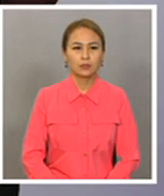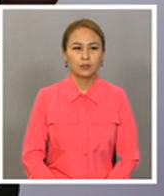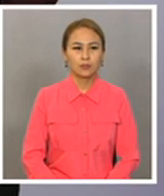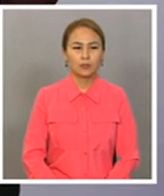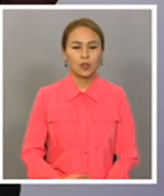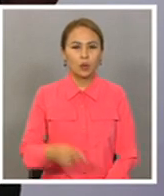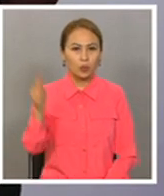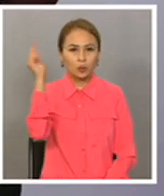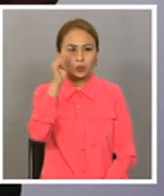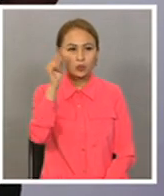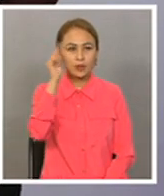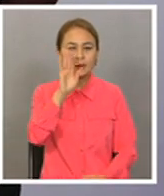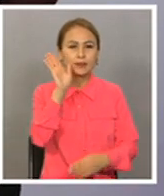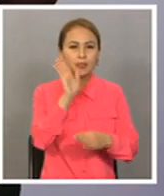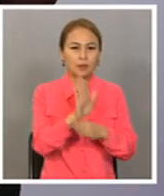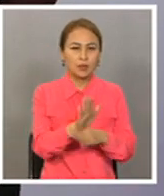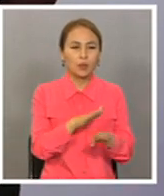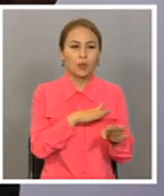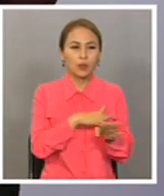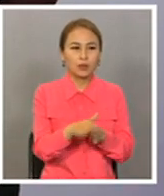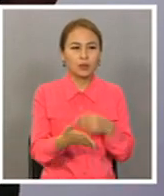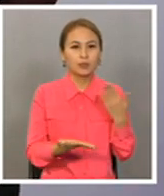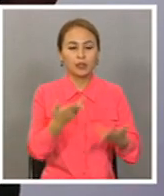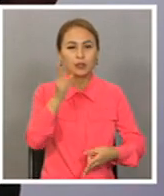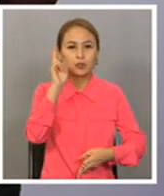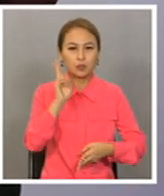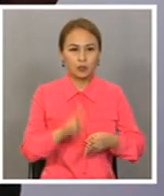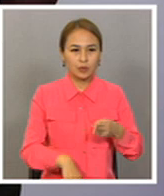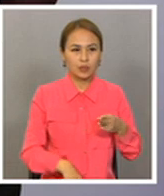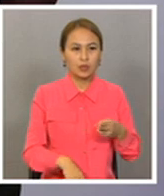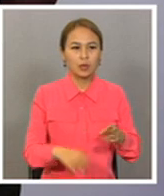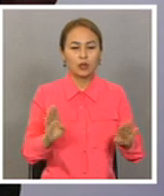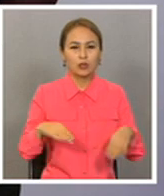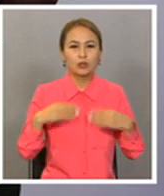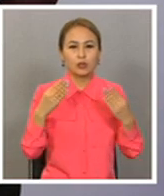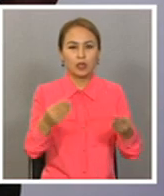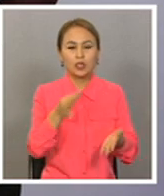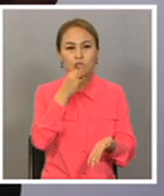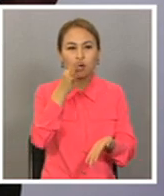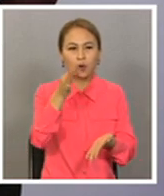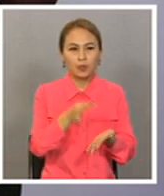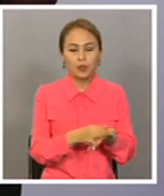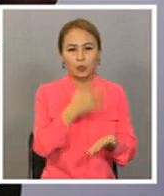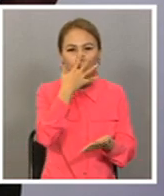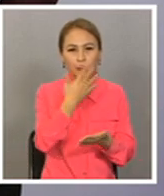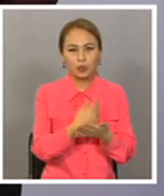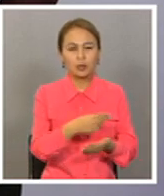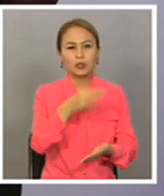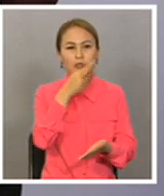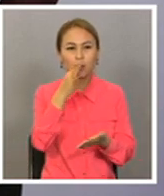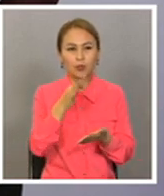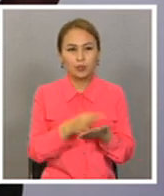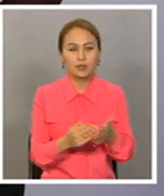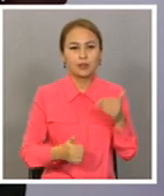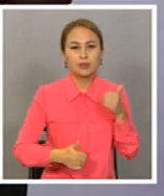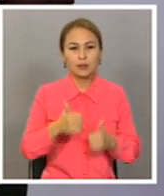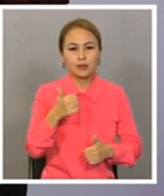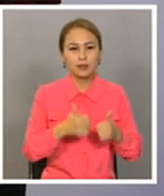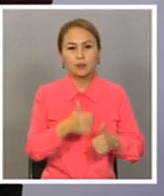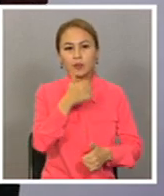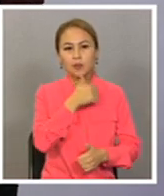Оқушылар, тапсырманы орындап болсақ, ұсынылған жауаппен өз жауабымызды салыстырып